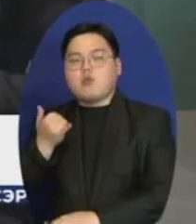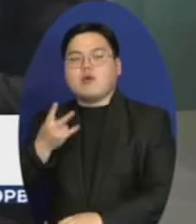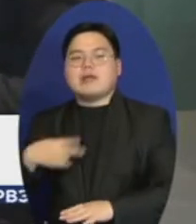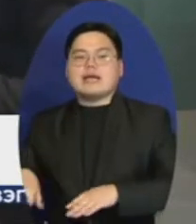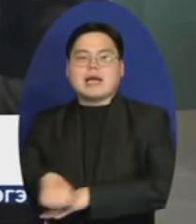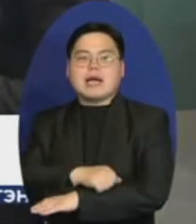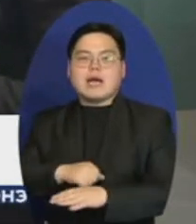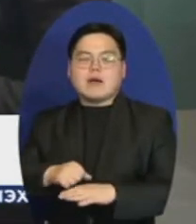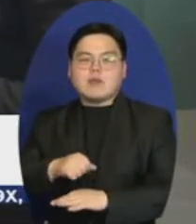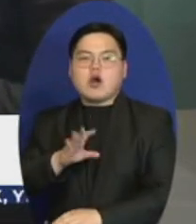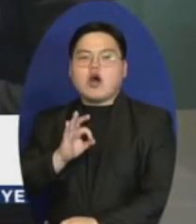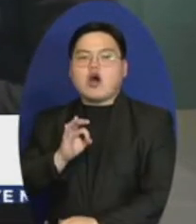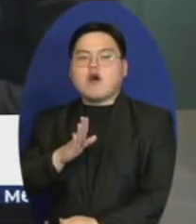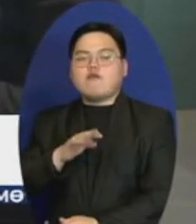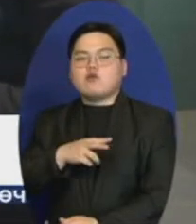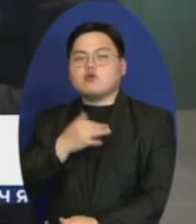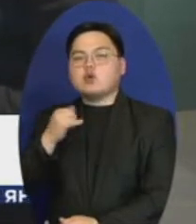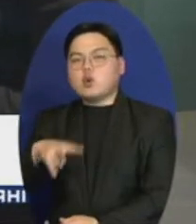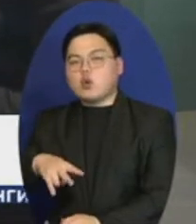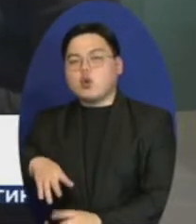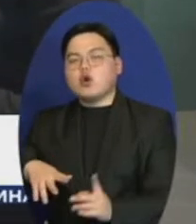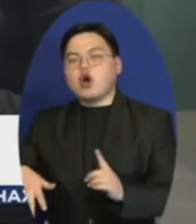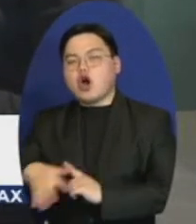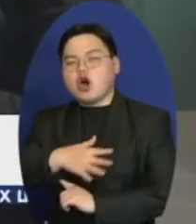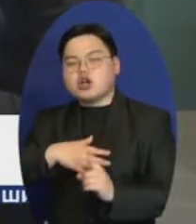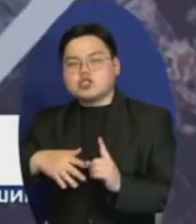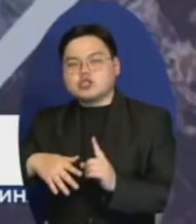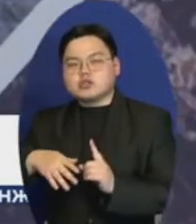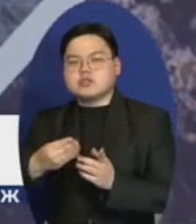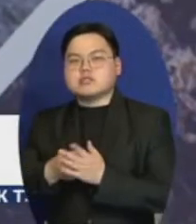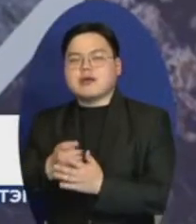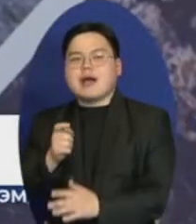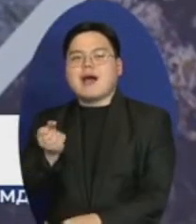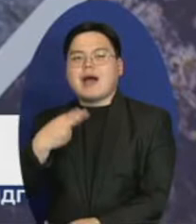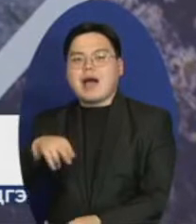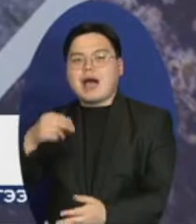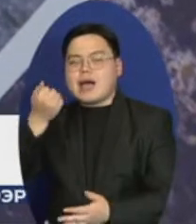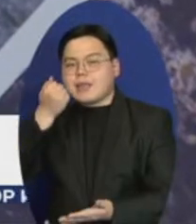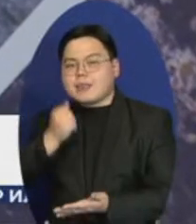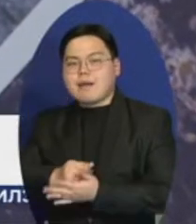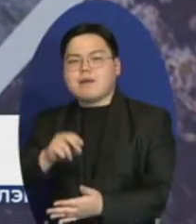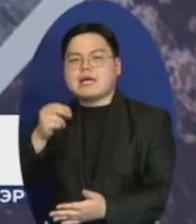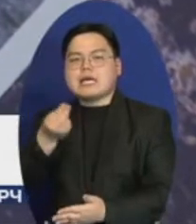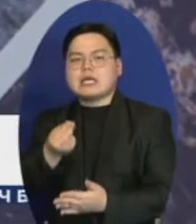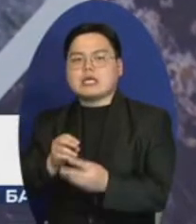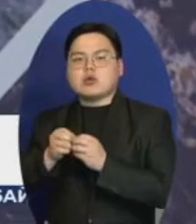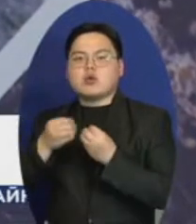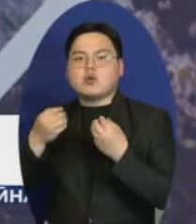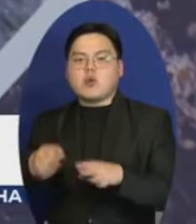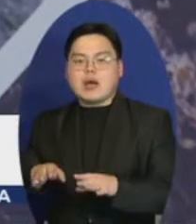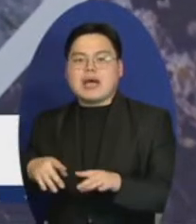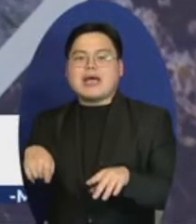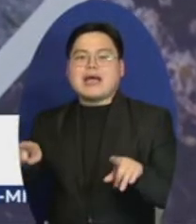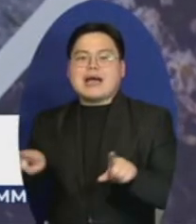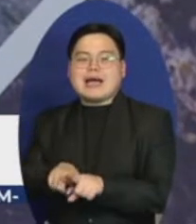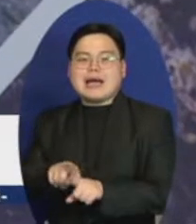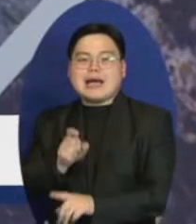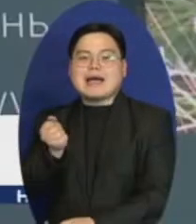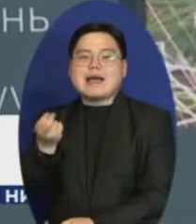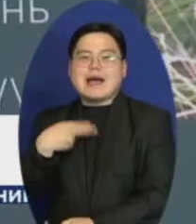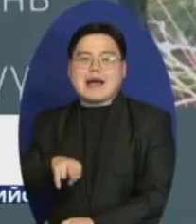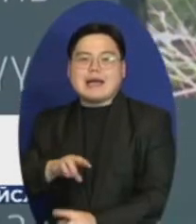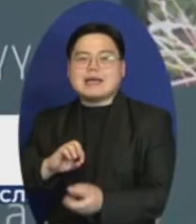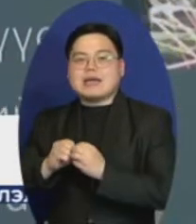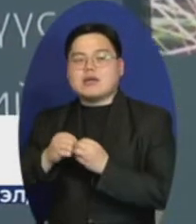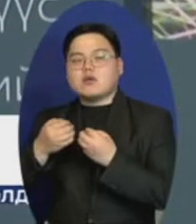хангай сумын өвгөн туулын орчимд хадны дүр зурган дээр энэ тамга тэмдэглэгдэн үлдсэн байна. За яг үүн шиг хадны дүр зурган дээр